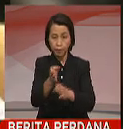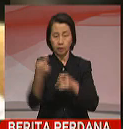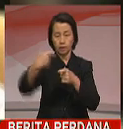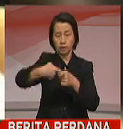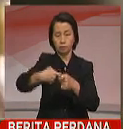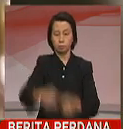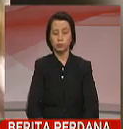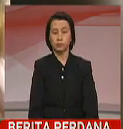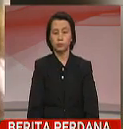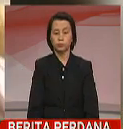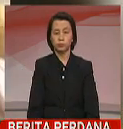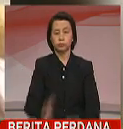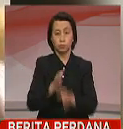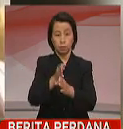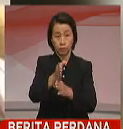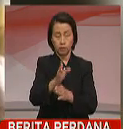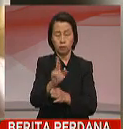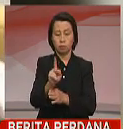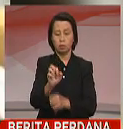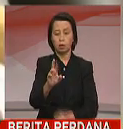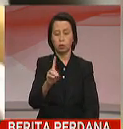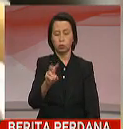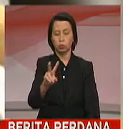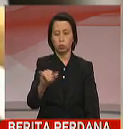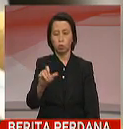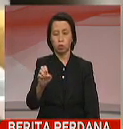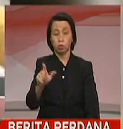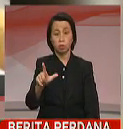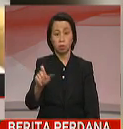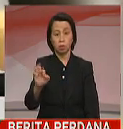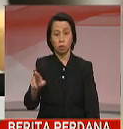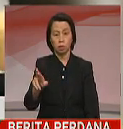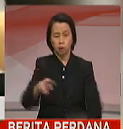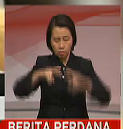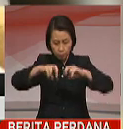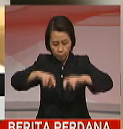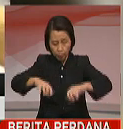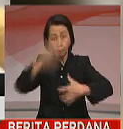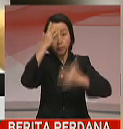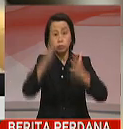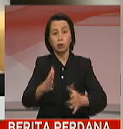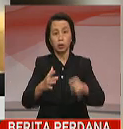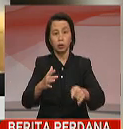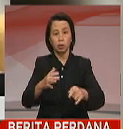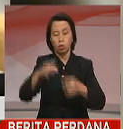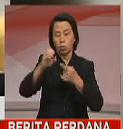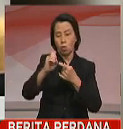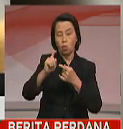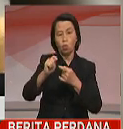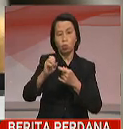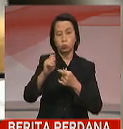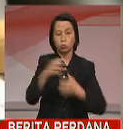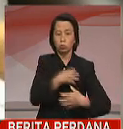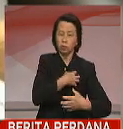berkaitan. Dalam bidang kardiovaskular adalah penyelidikan untuk pesakit-pesakit yang mengalami penyakit otot jantung